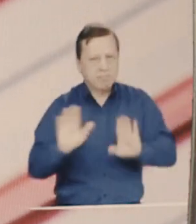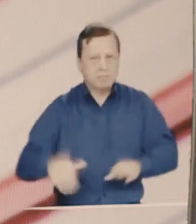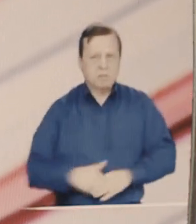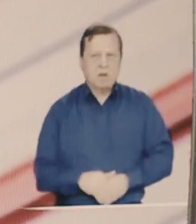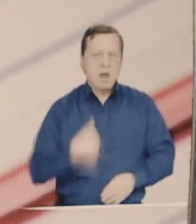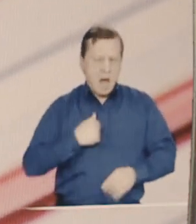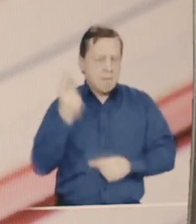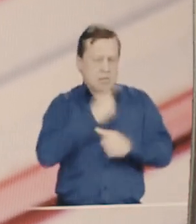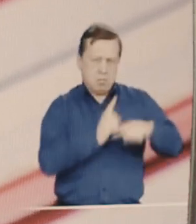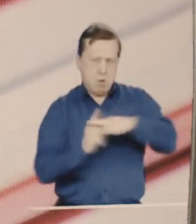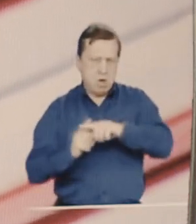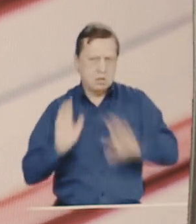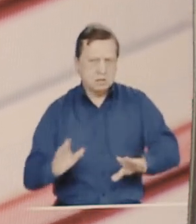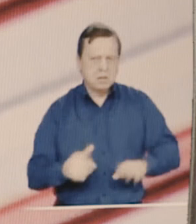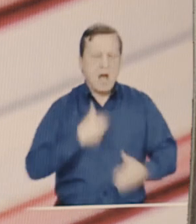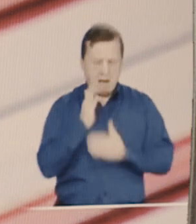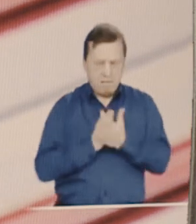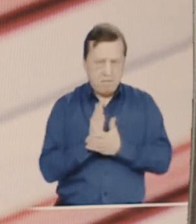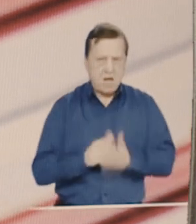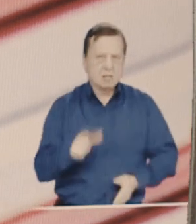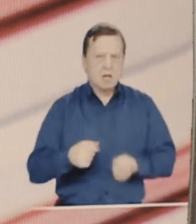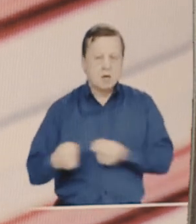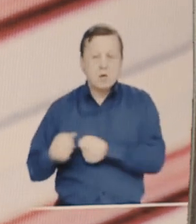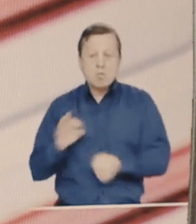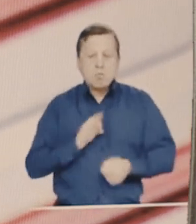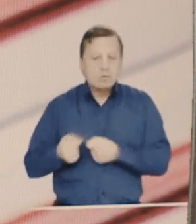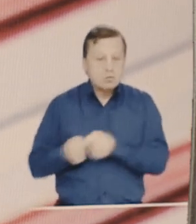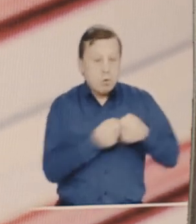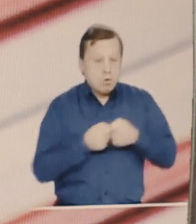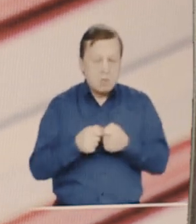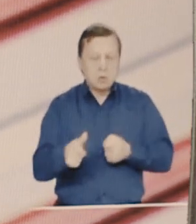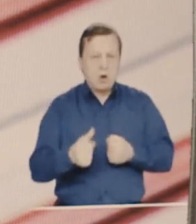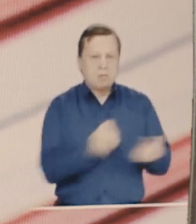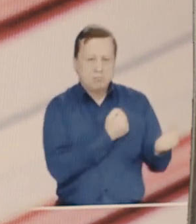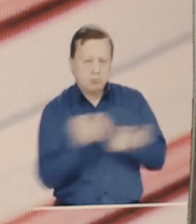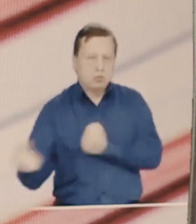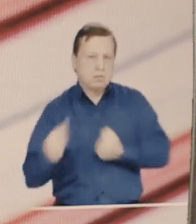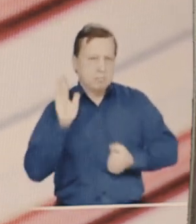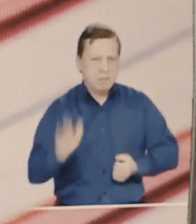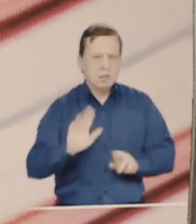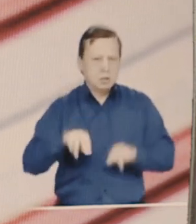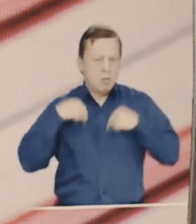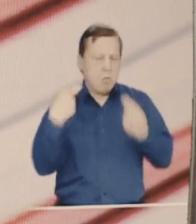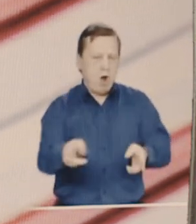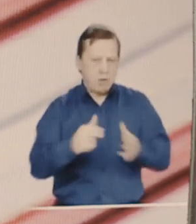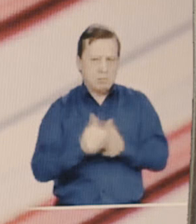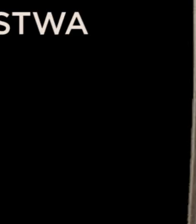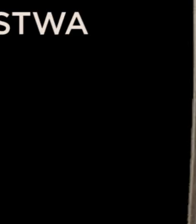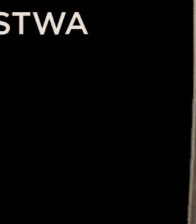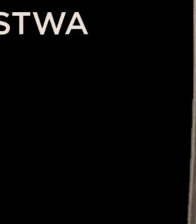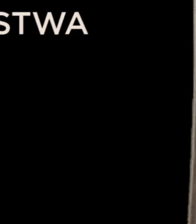jestem optymistą, wierzę w to, że to właśnie nasze współdziałanie pozwoli nam przetrwać i pozwoli nam z powrotem wyjść na prostą i piąć się w